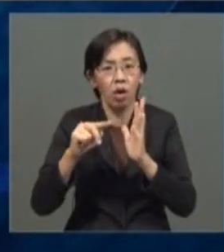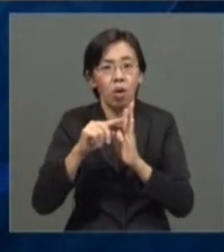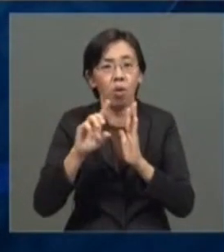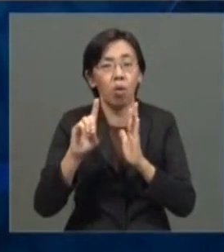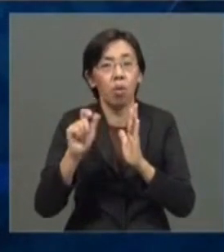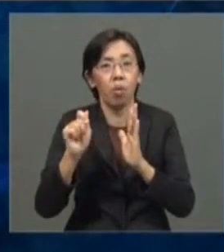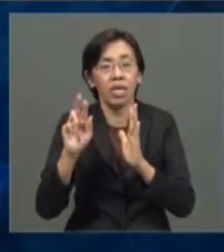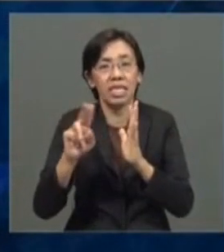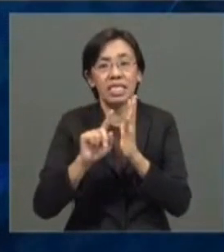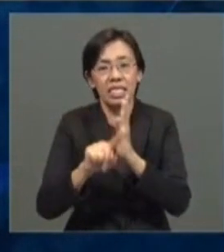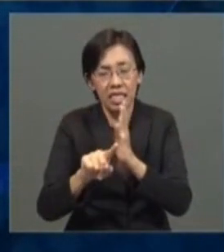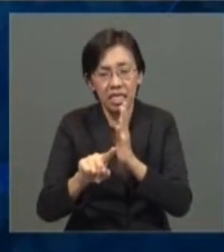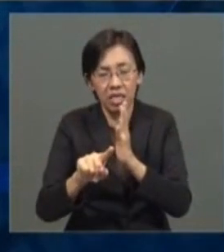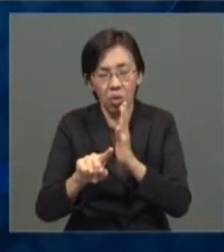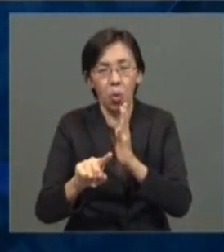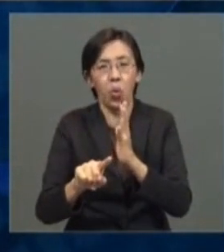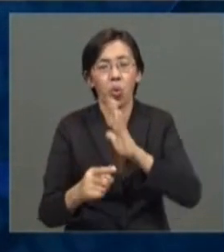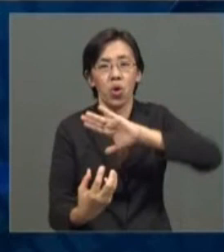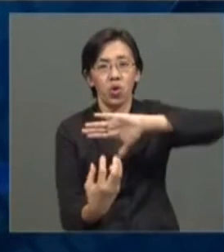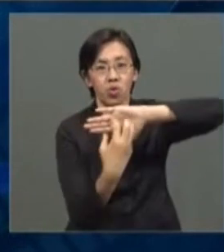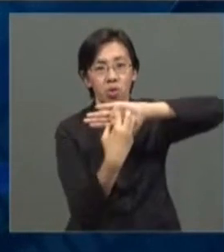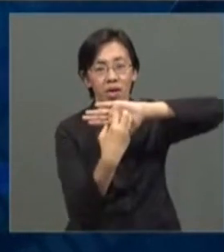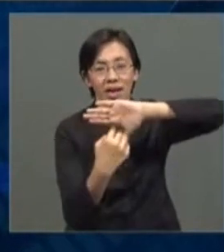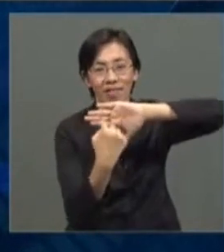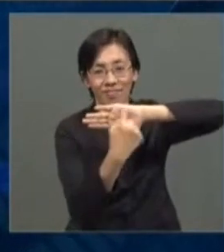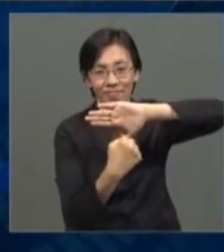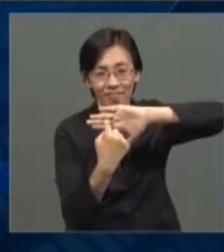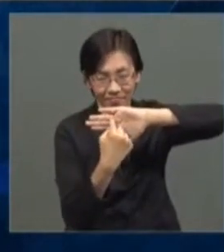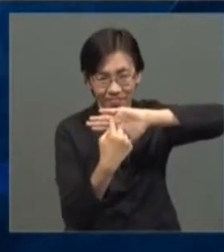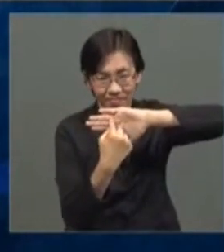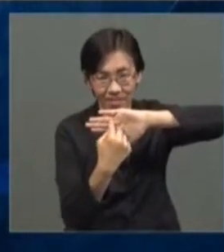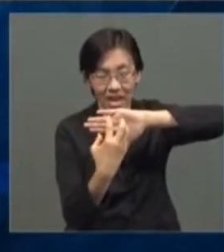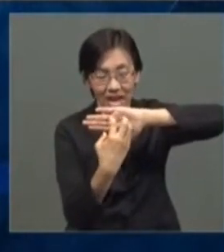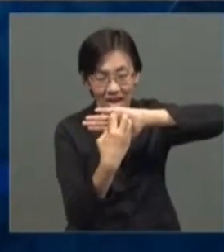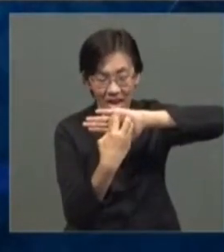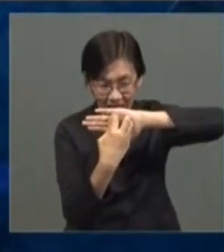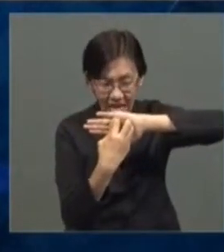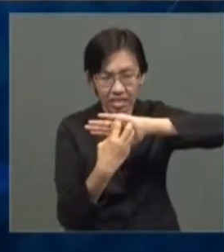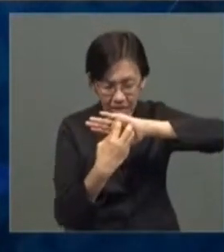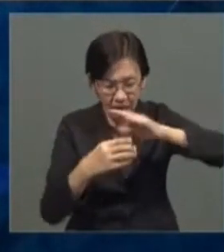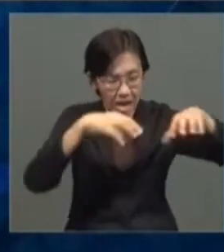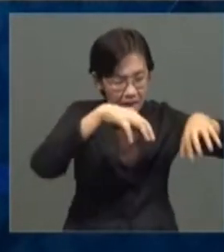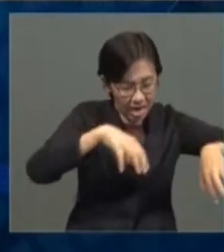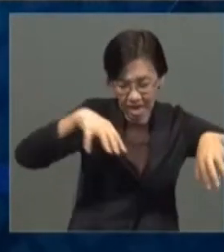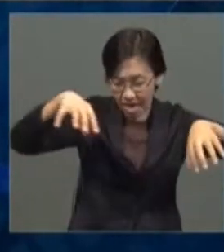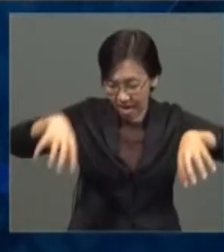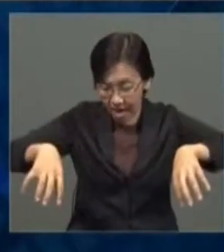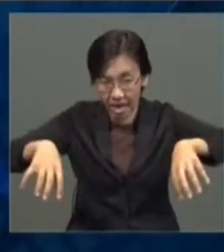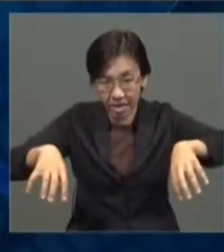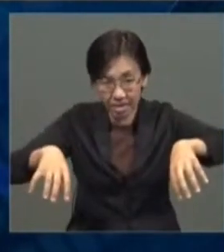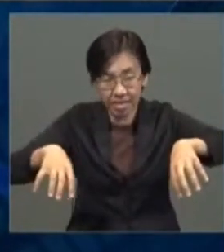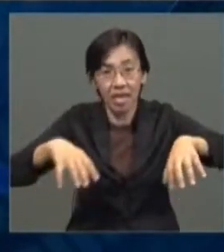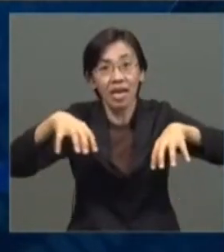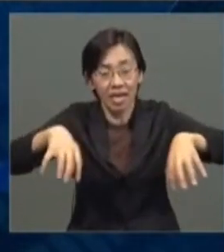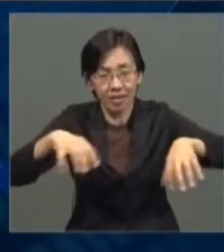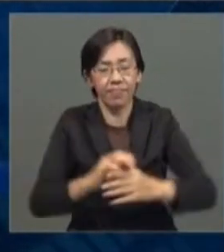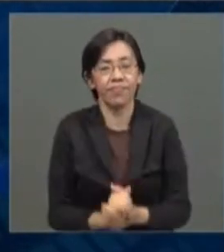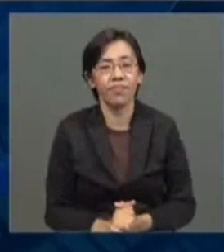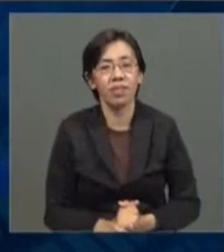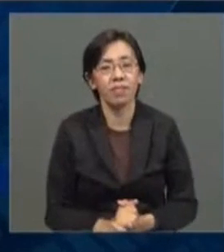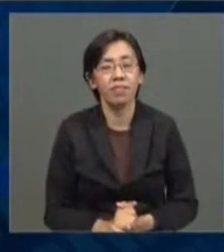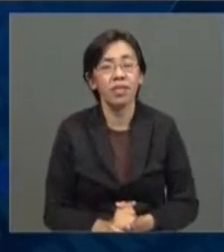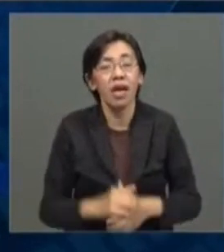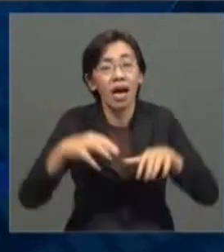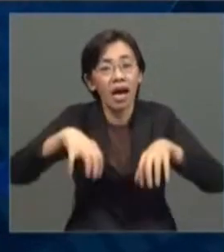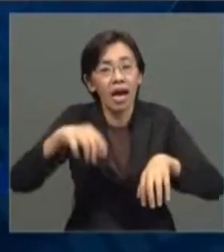พื้นที่ตั้งอยู่ตรงกลางเลยนะคะแล้วก็มีส่วนพื้นที่ 2อาคารด้วยกันในส่วนของอาคารเล็กๆด้านล่างเนี่ยเป็น